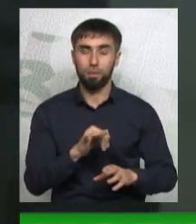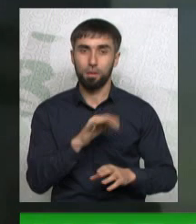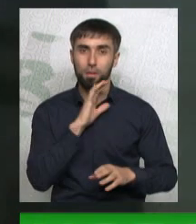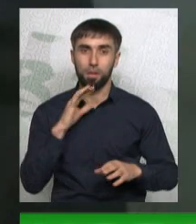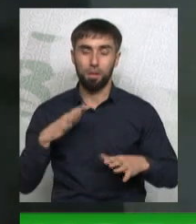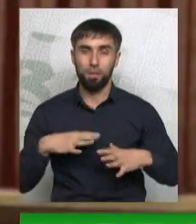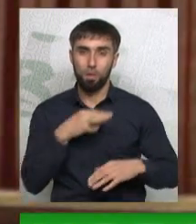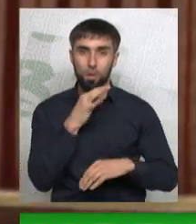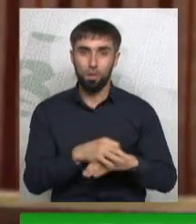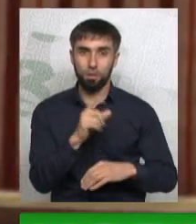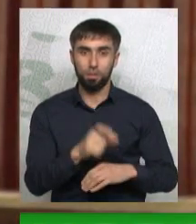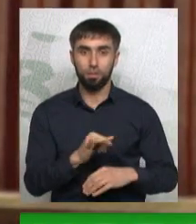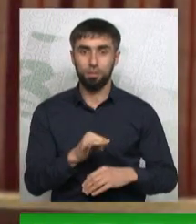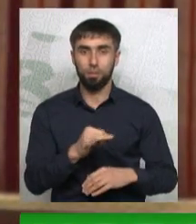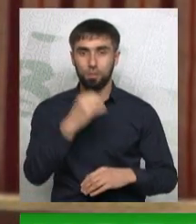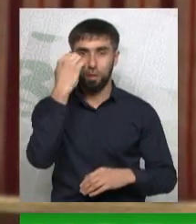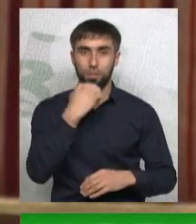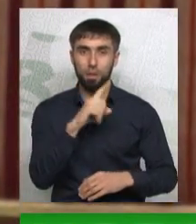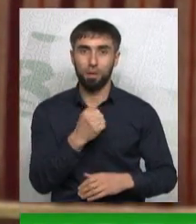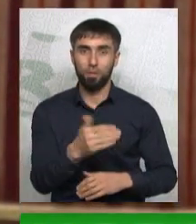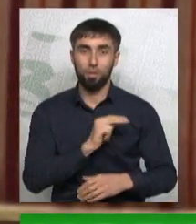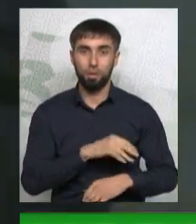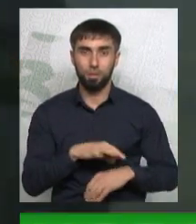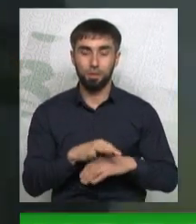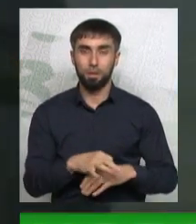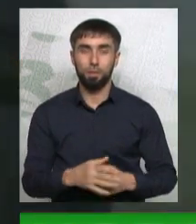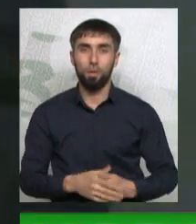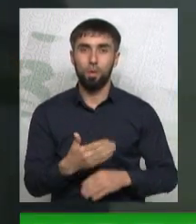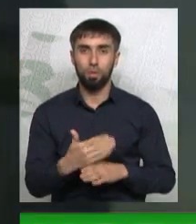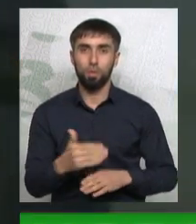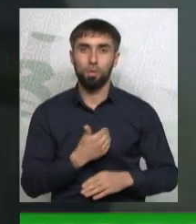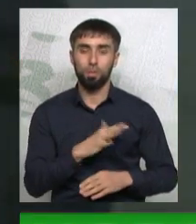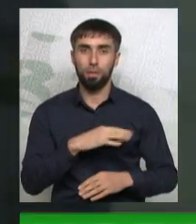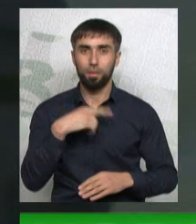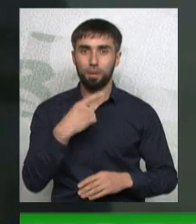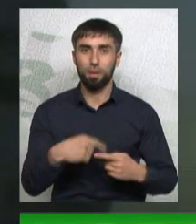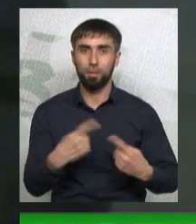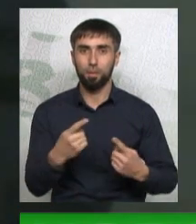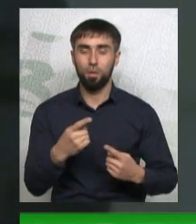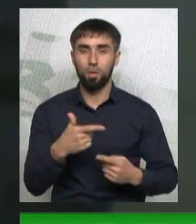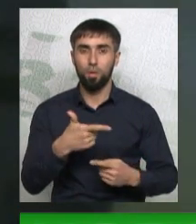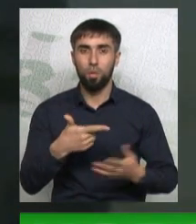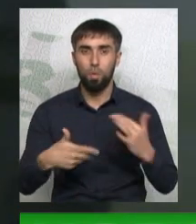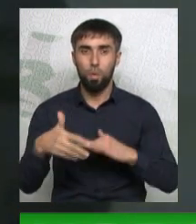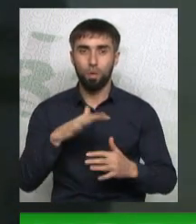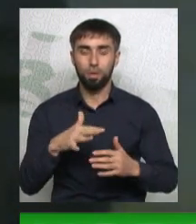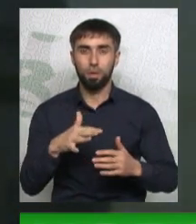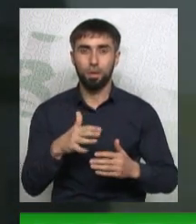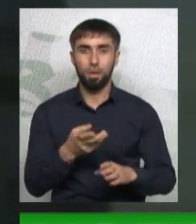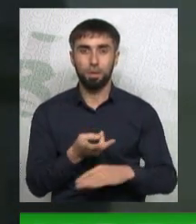все показатели, которые были достигнуты в этом году. Отдельно хотел бы отметить развитие горнолыжных курортов Северного